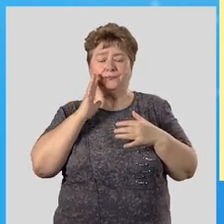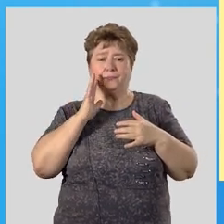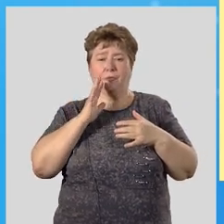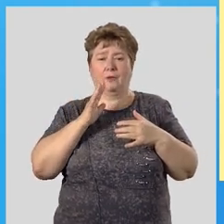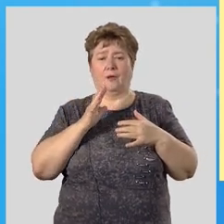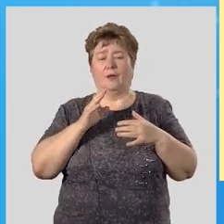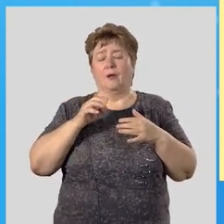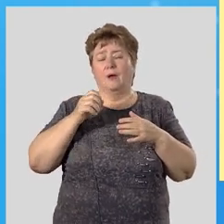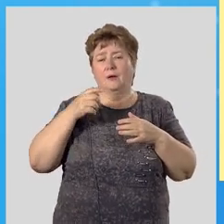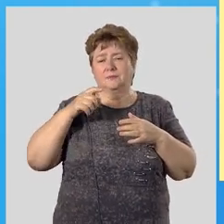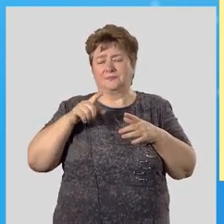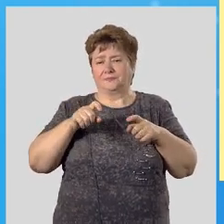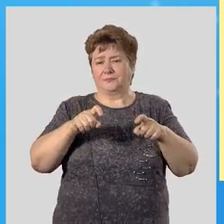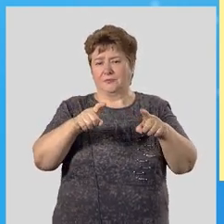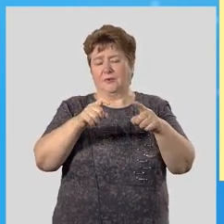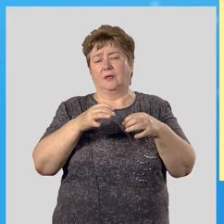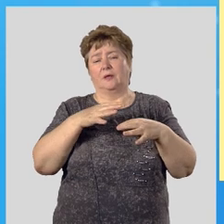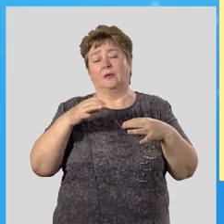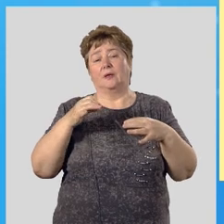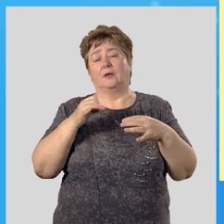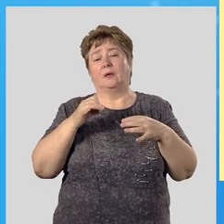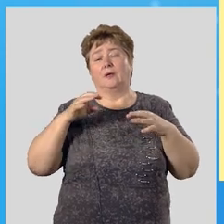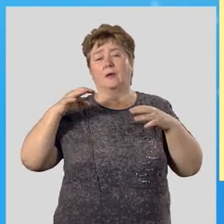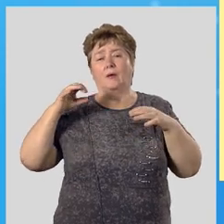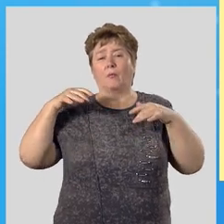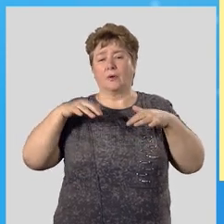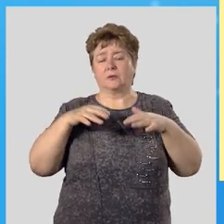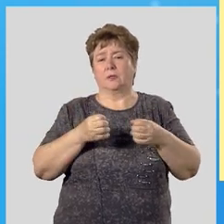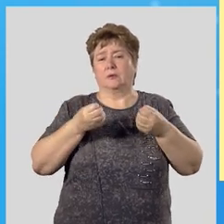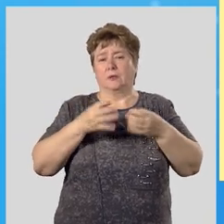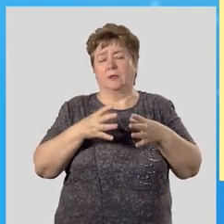У паразитических и морских